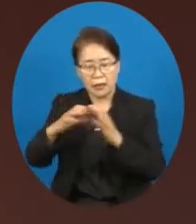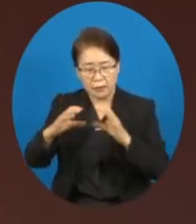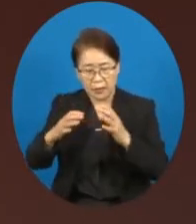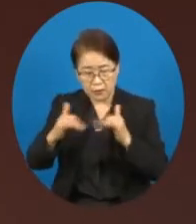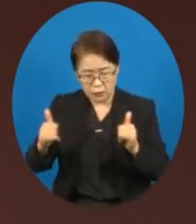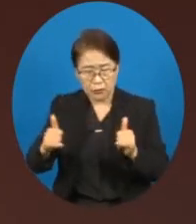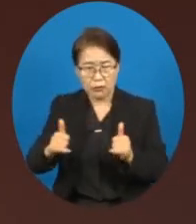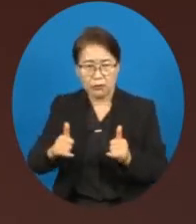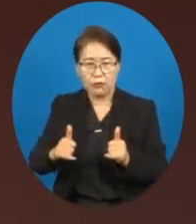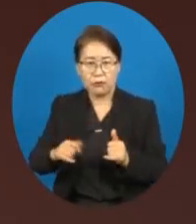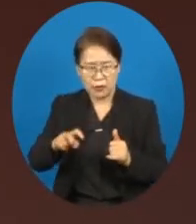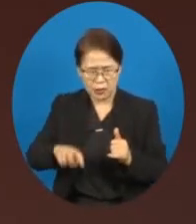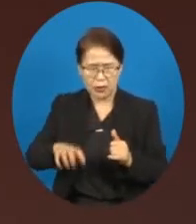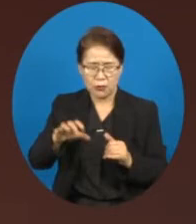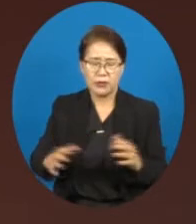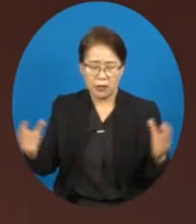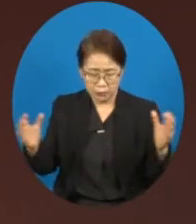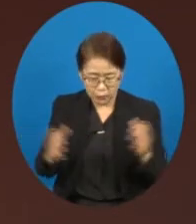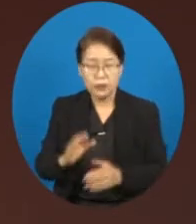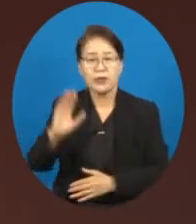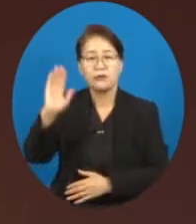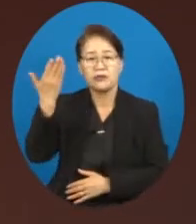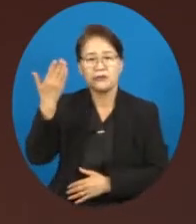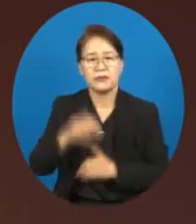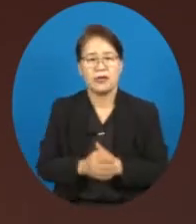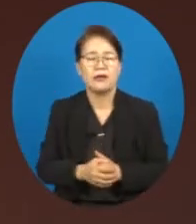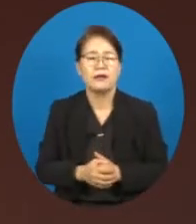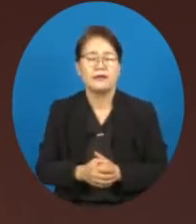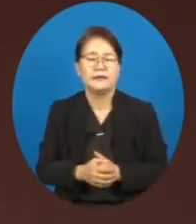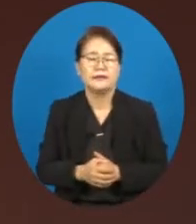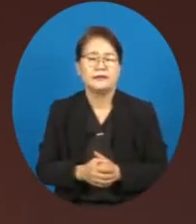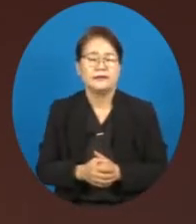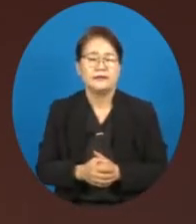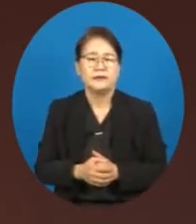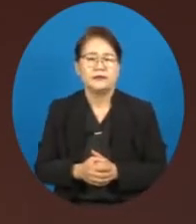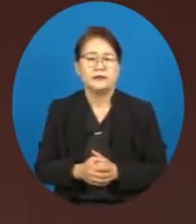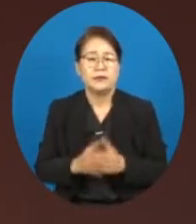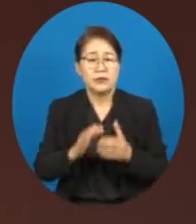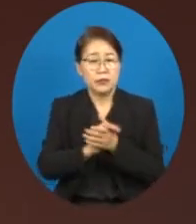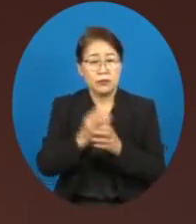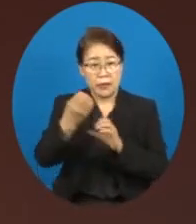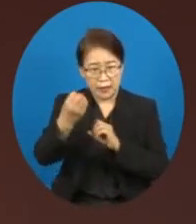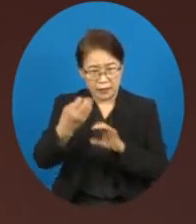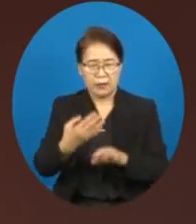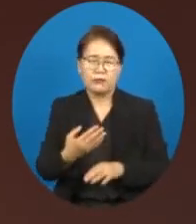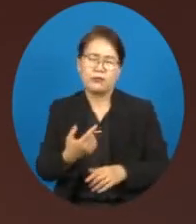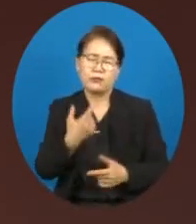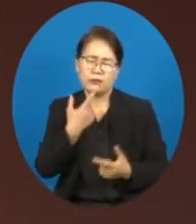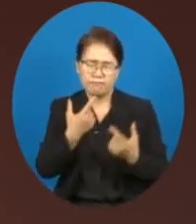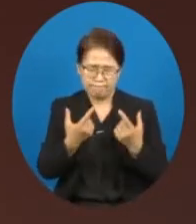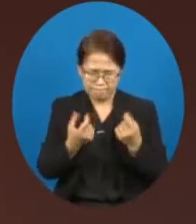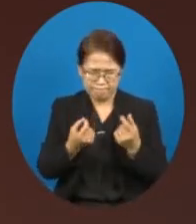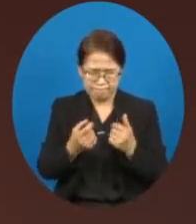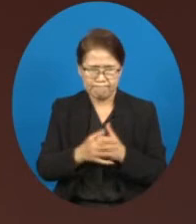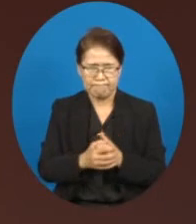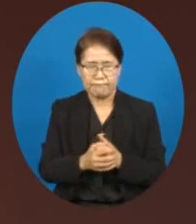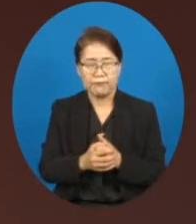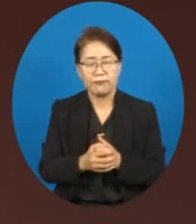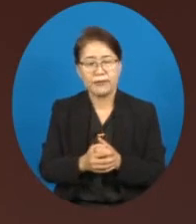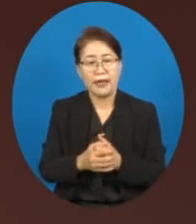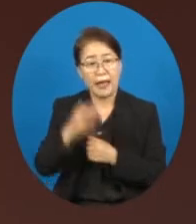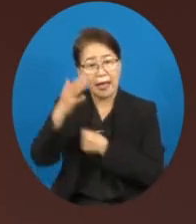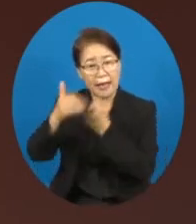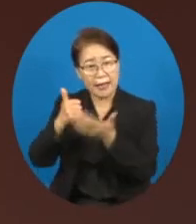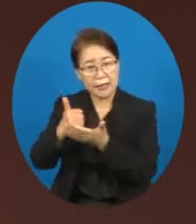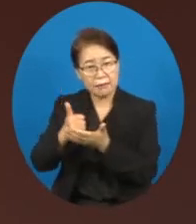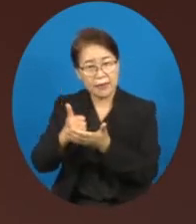자리에 있게 된 것입니다. 뿐만 아니라 여러분 기도의 응답도 마찬가지예요. 여러분